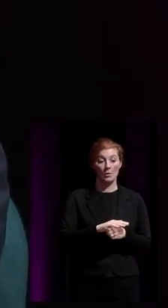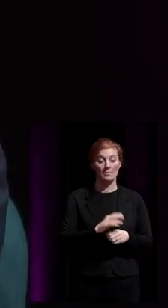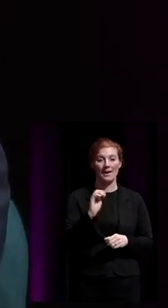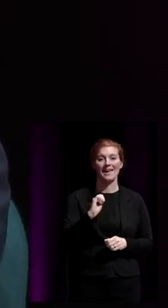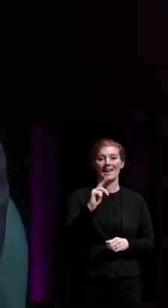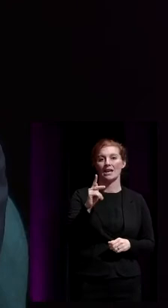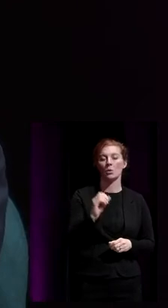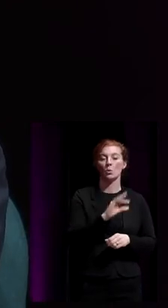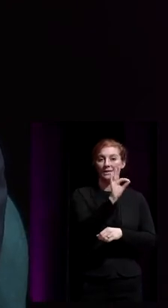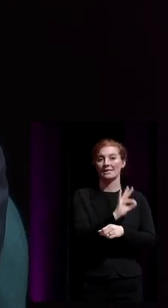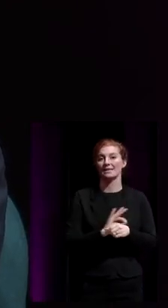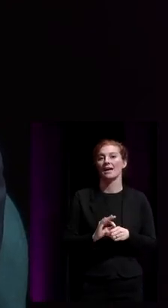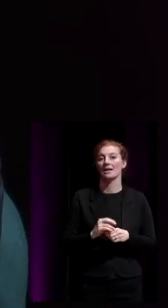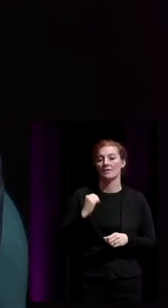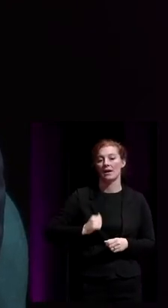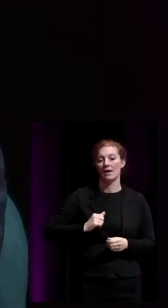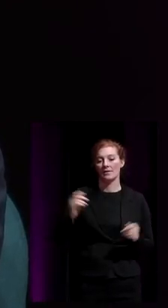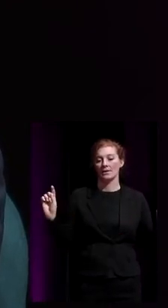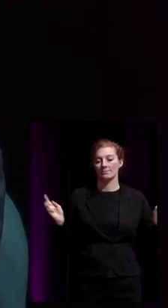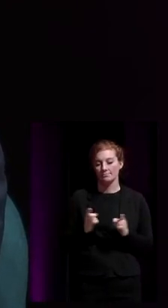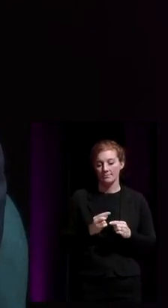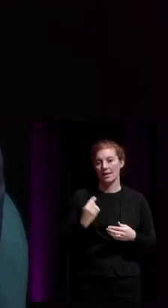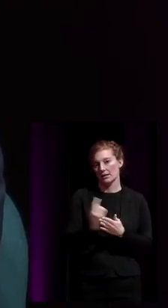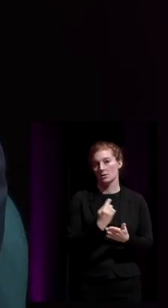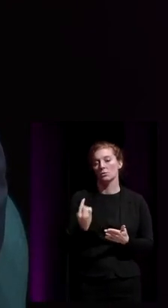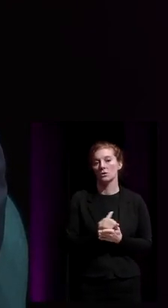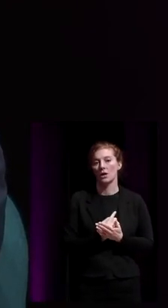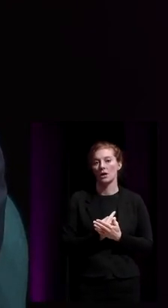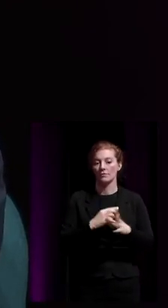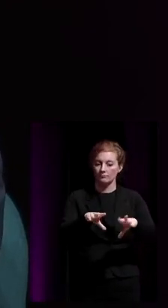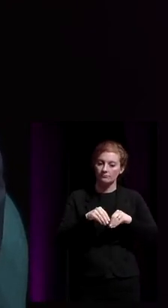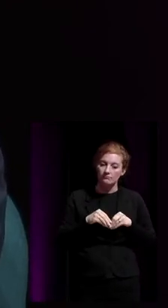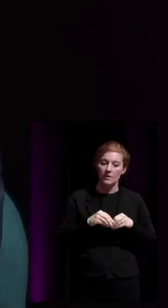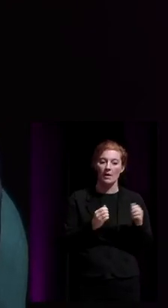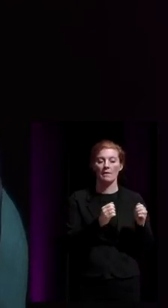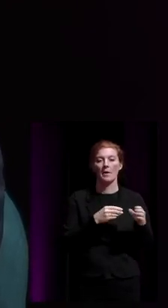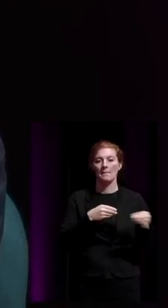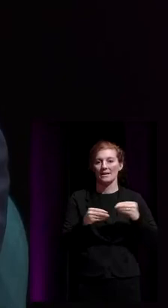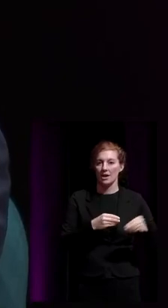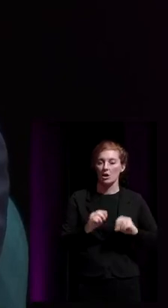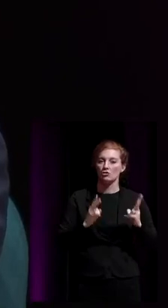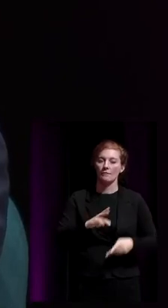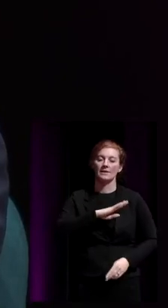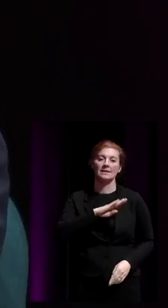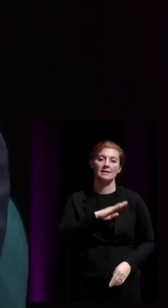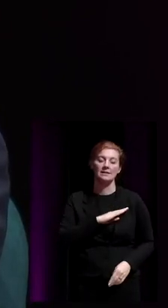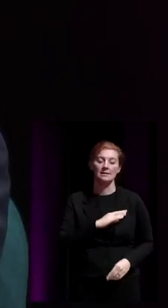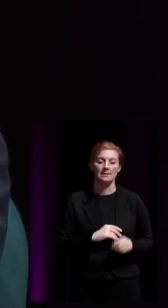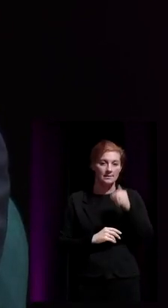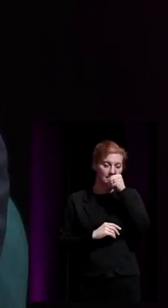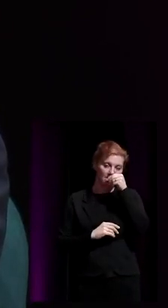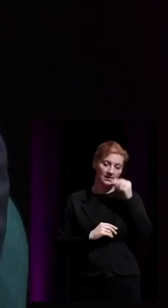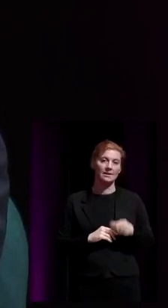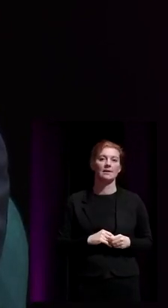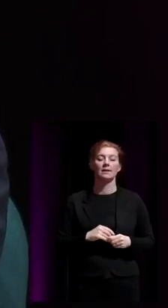använder mindre resurser, vi tar hand om det material som finns. Vi ser